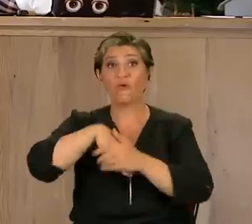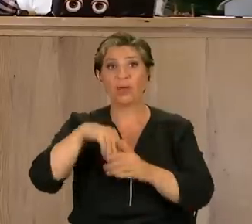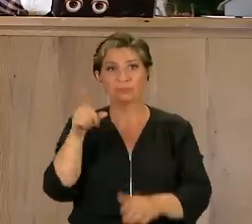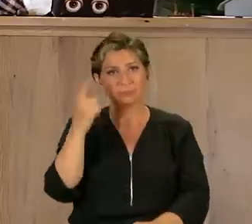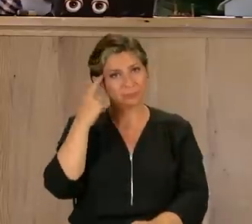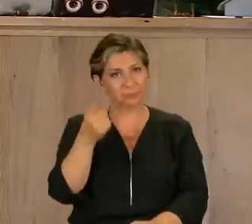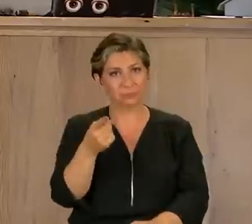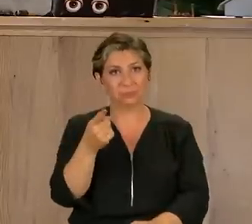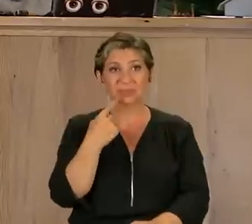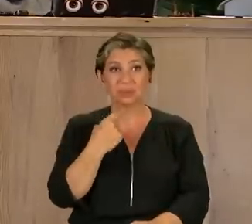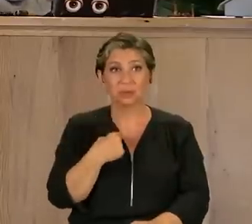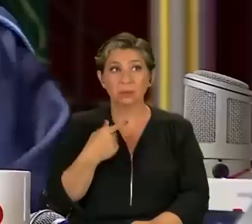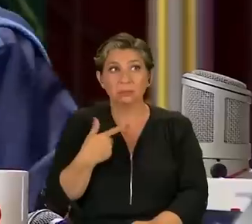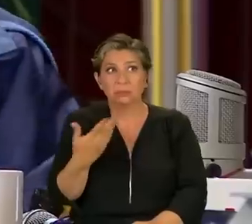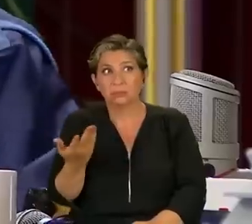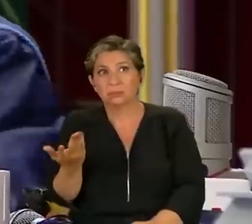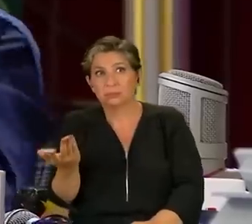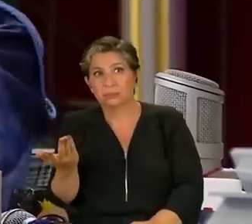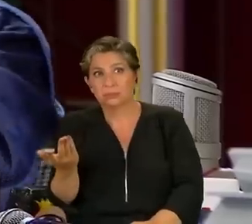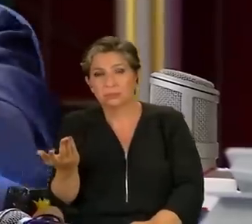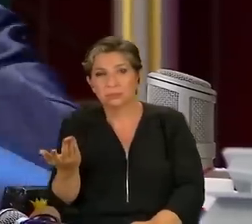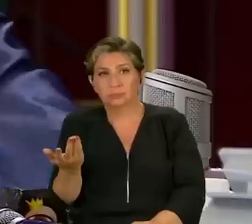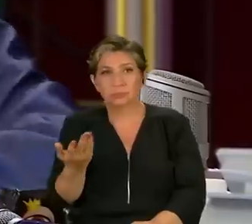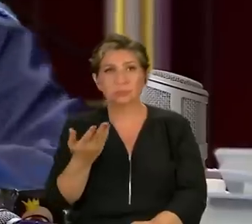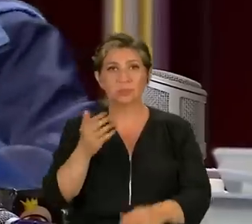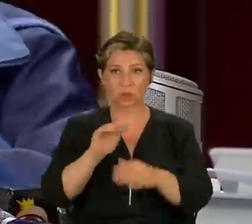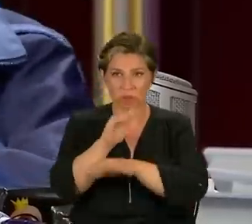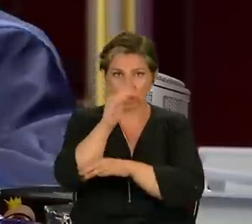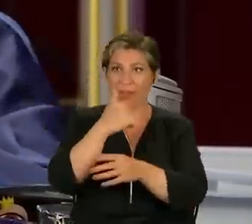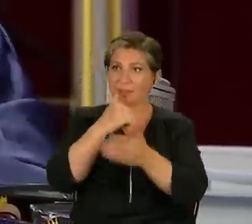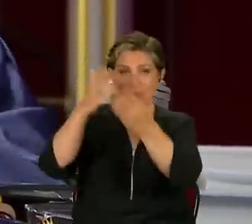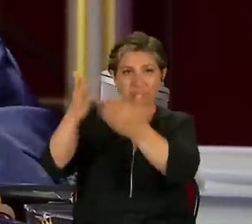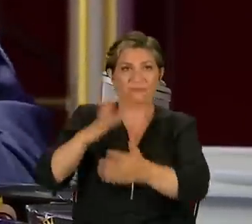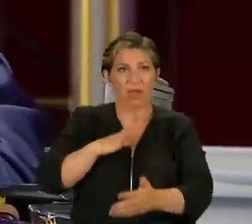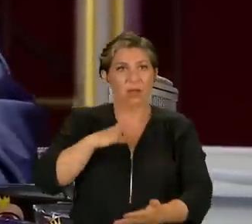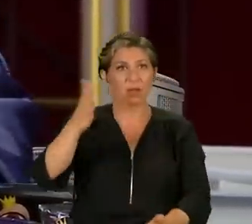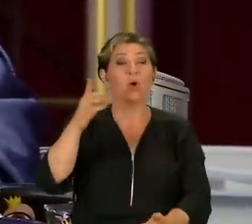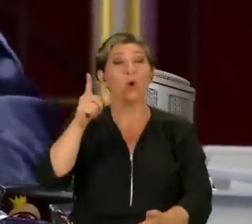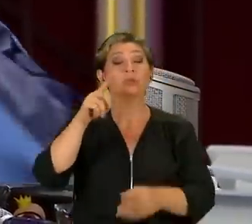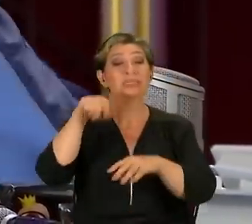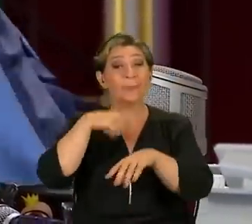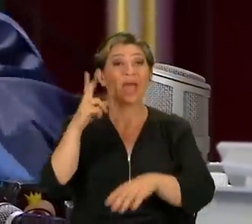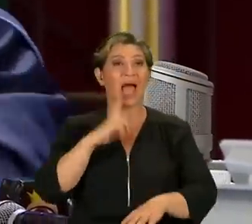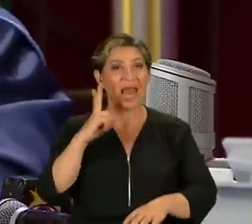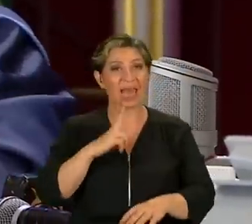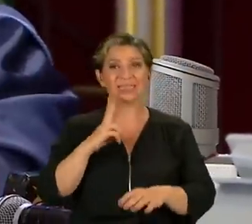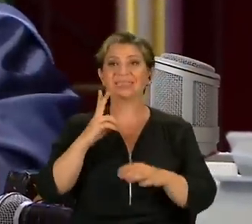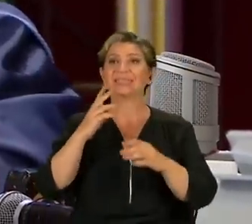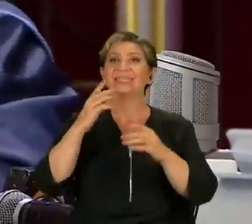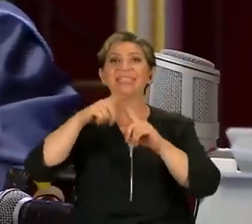dedi. Evet. İşte yaşayan canlı. O zamanki ahlak